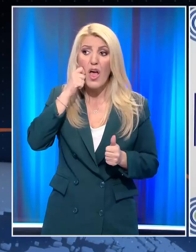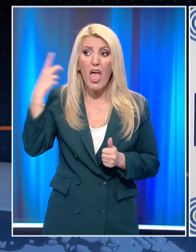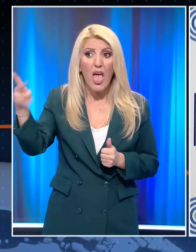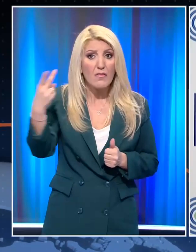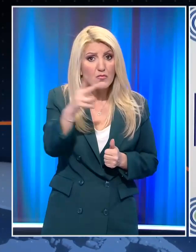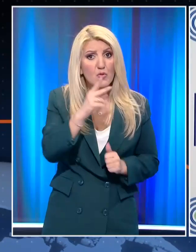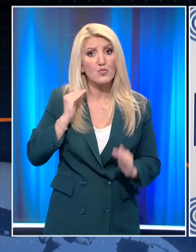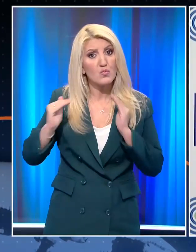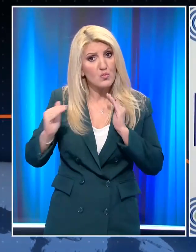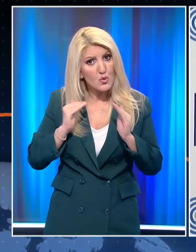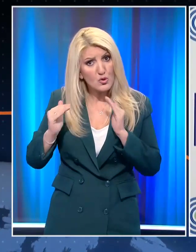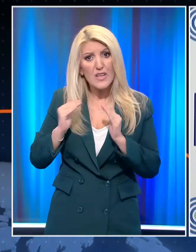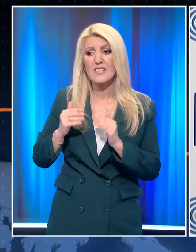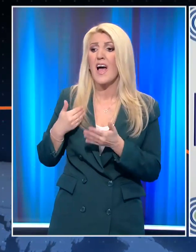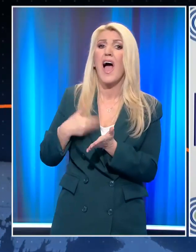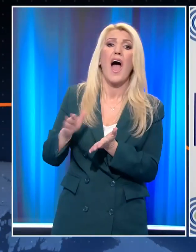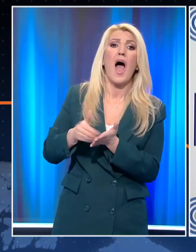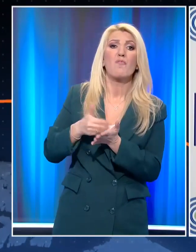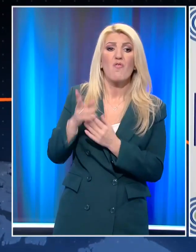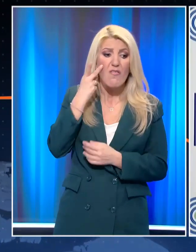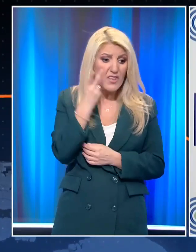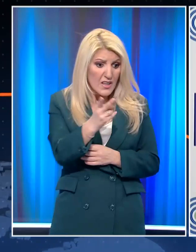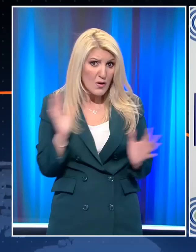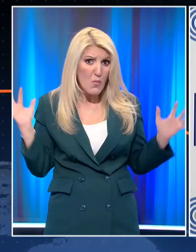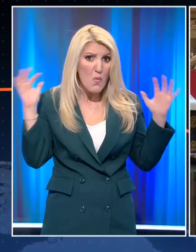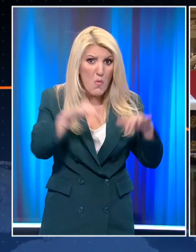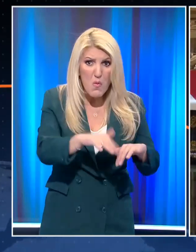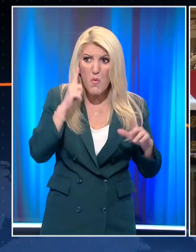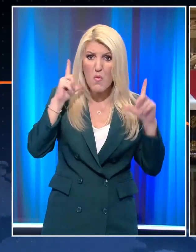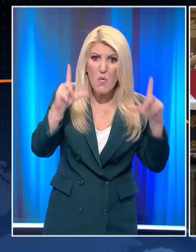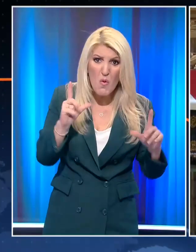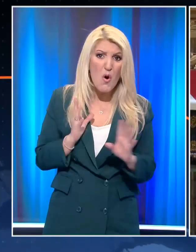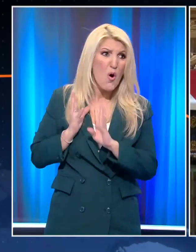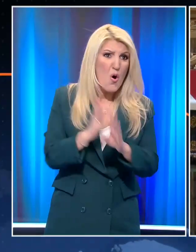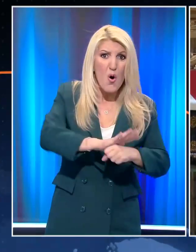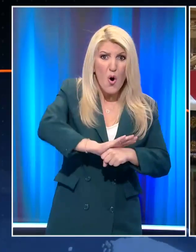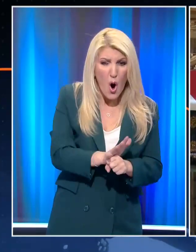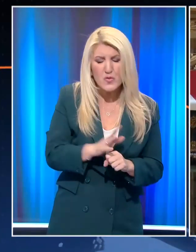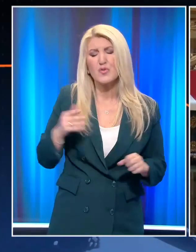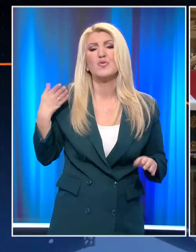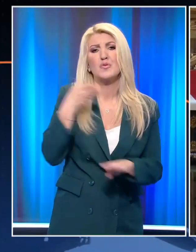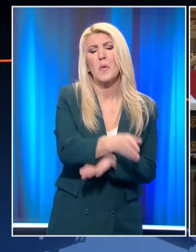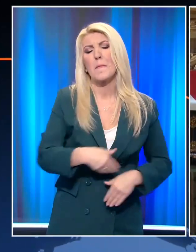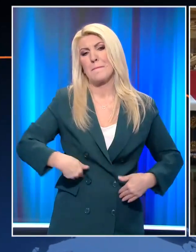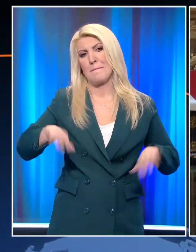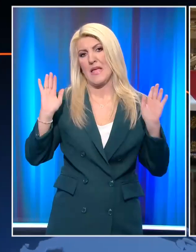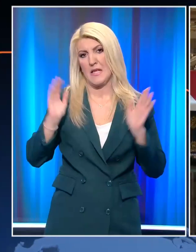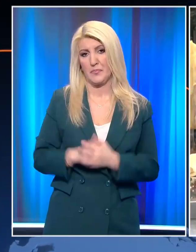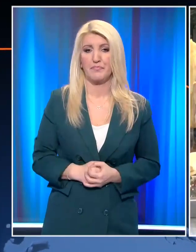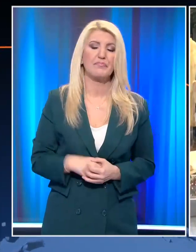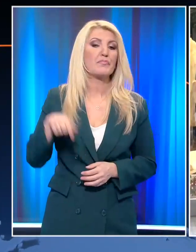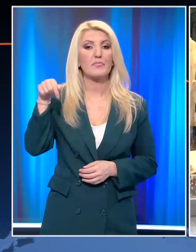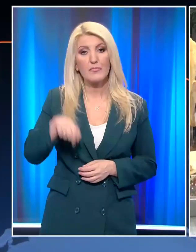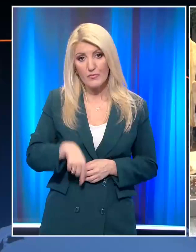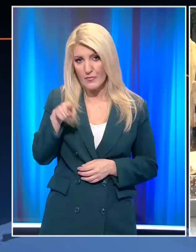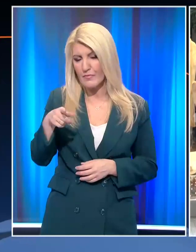να πλησιάζει σε χώρους όπου τυχόν υπάρχουν τέτοιου είδους εικόνες. Βασική προϋπόθεση για να μην επιστρέψει η αγορά εκ νέου σε περιορισμό λειτουργίας,